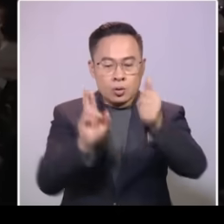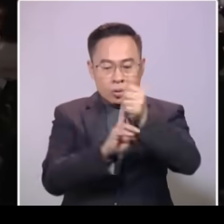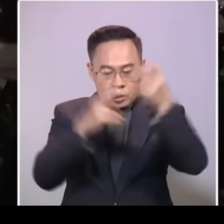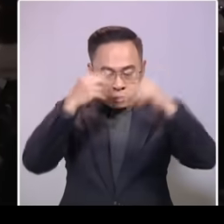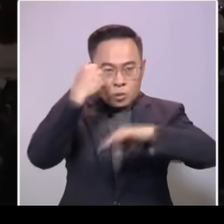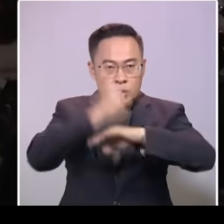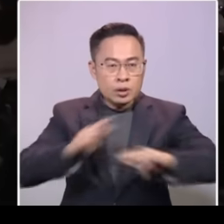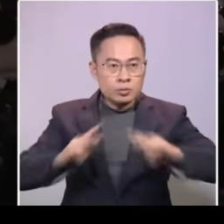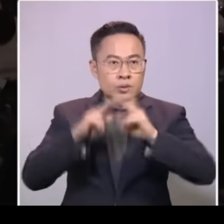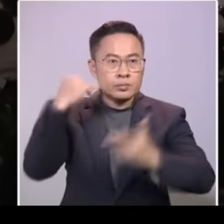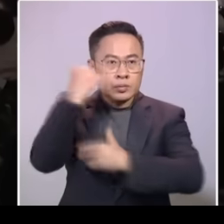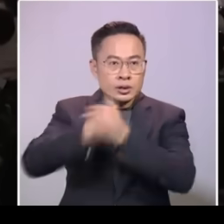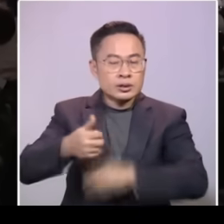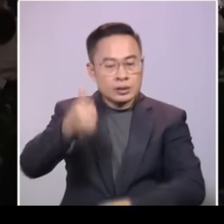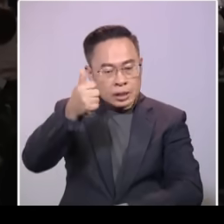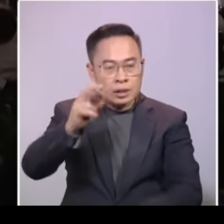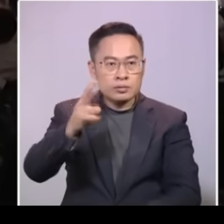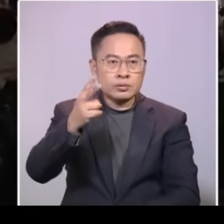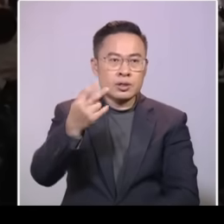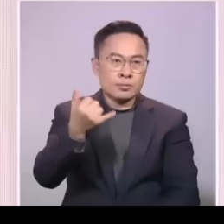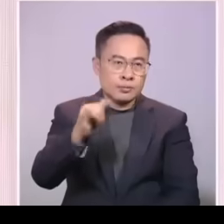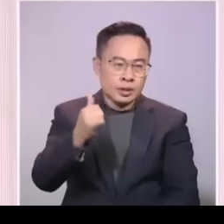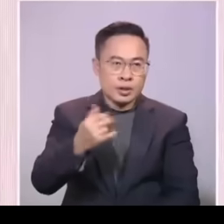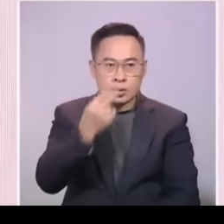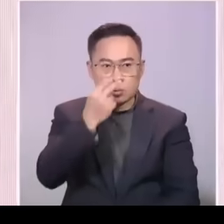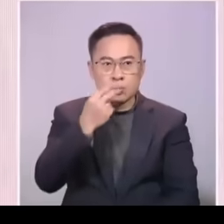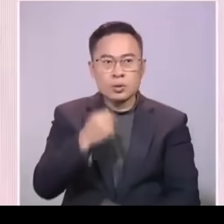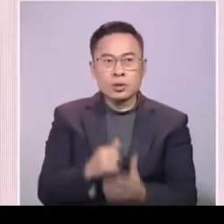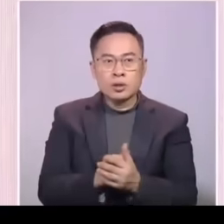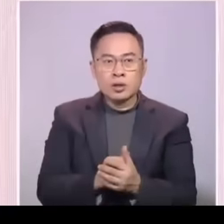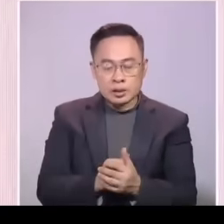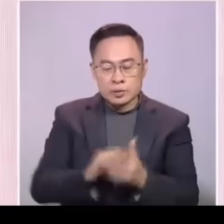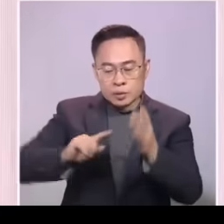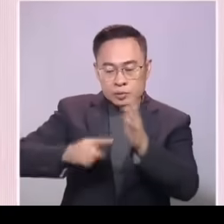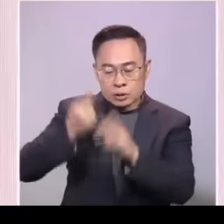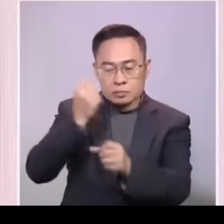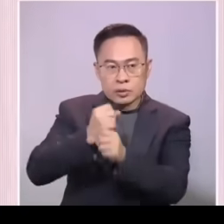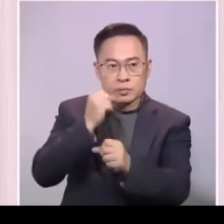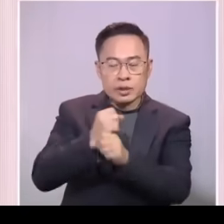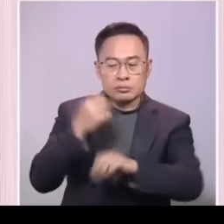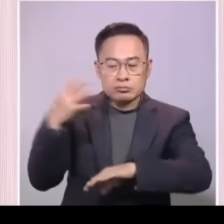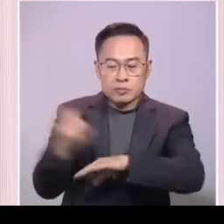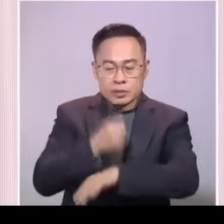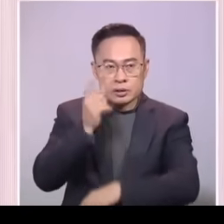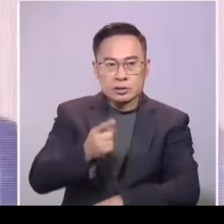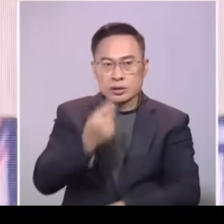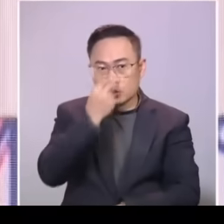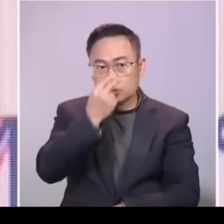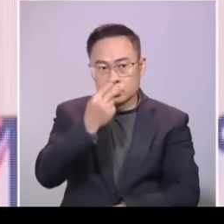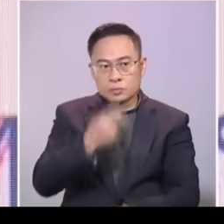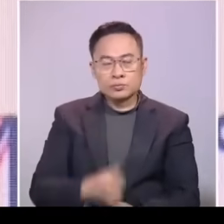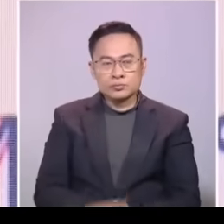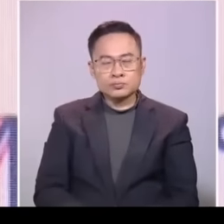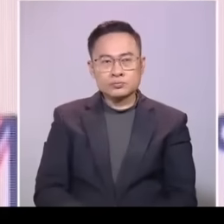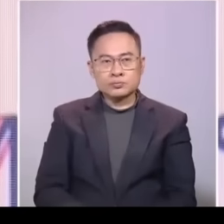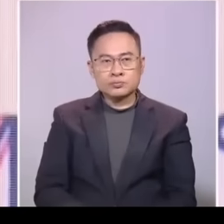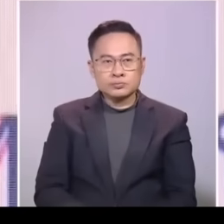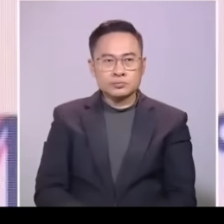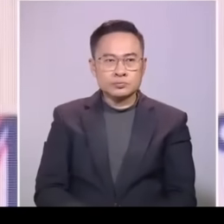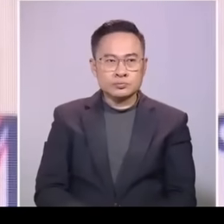ด้วยก็เป็นไปได้ในอีกทางหนึ่งถือว่าเป็นเวทีแจ้งเกิดให้กับคุณอุงอิงเลยก็ว่าได้ใช่อ่ะลองฟัง